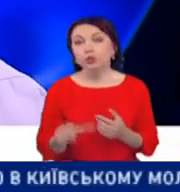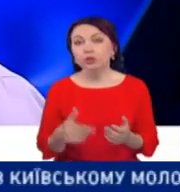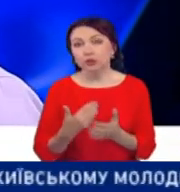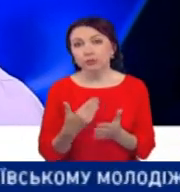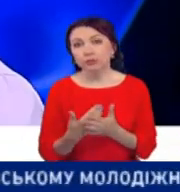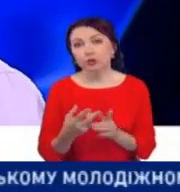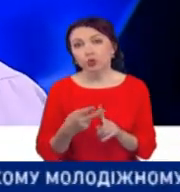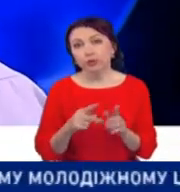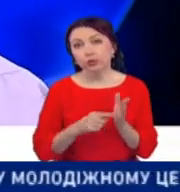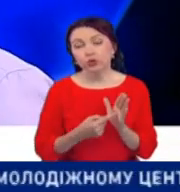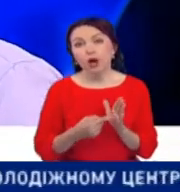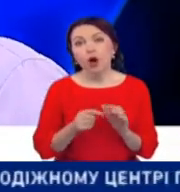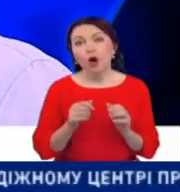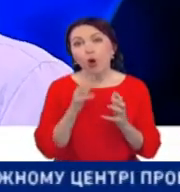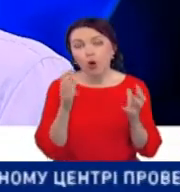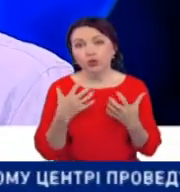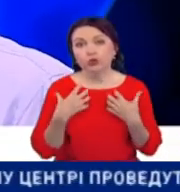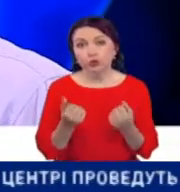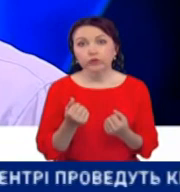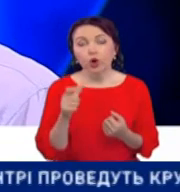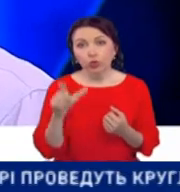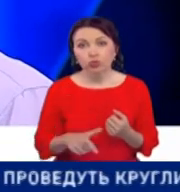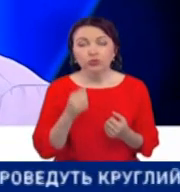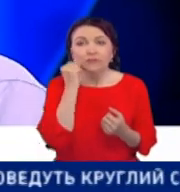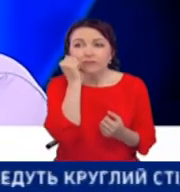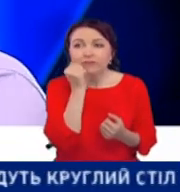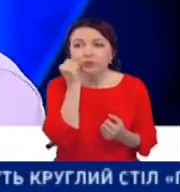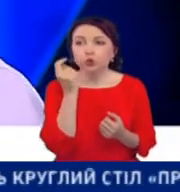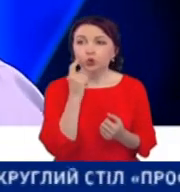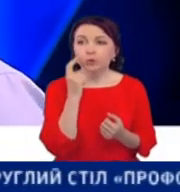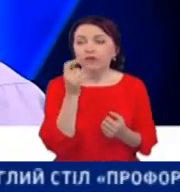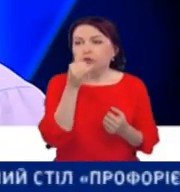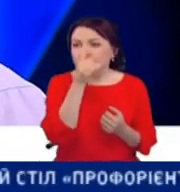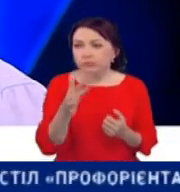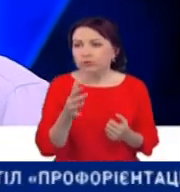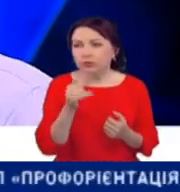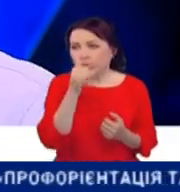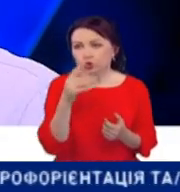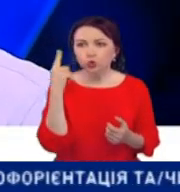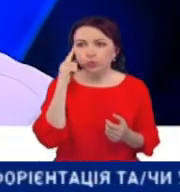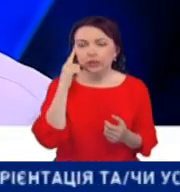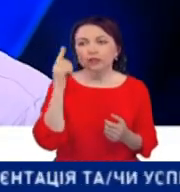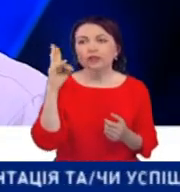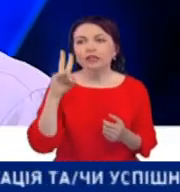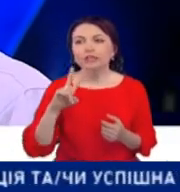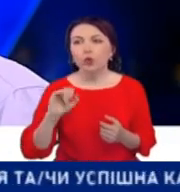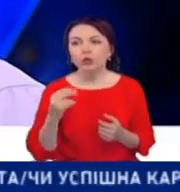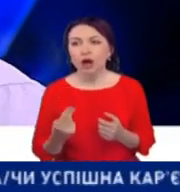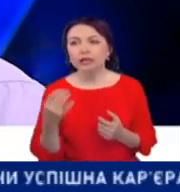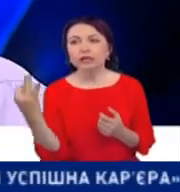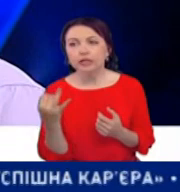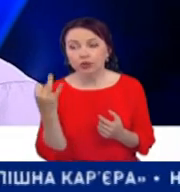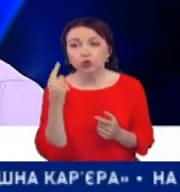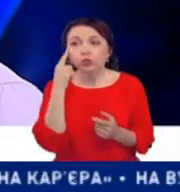другий пункт реформи охорона здоров'я, якщо людини болить зуб, то вона не буде думати ні про національні інтереси, ні про щось інше, буде думати,